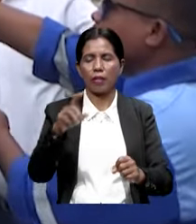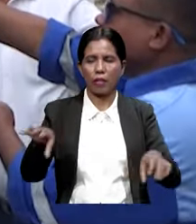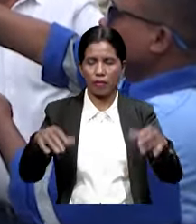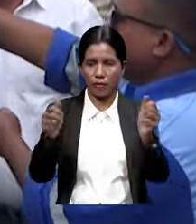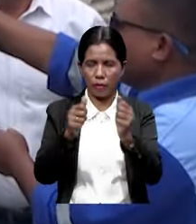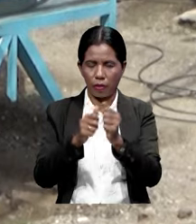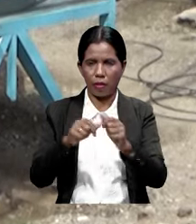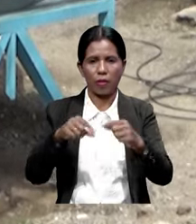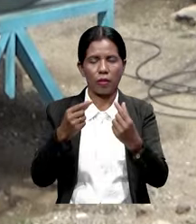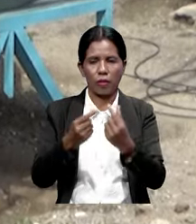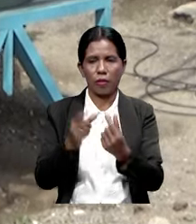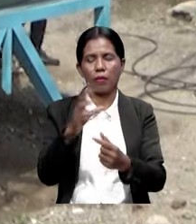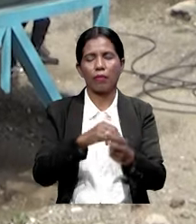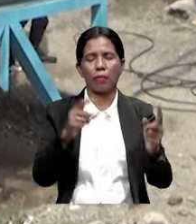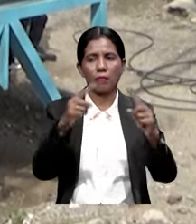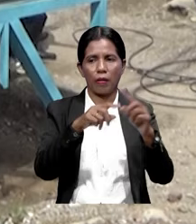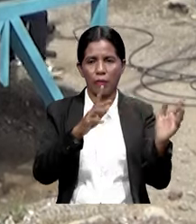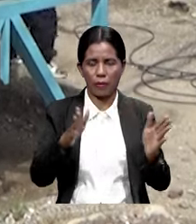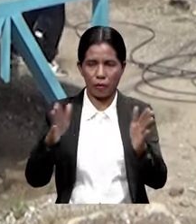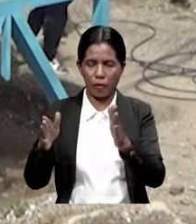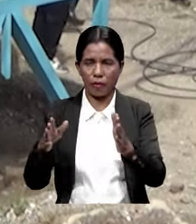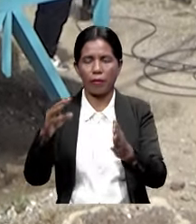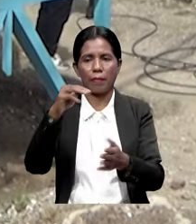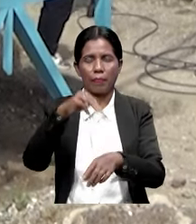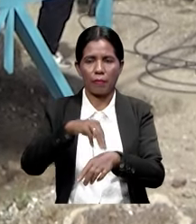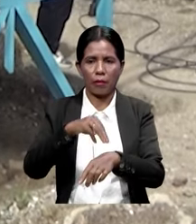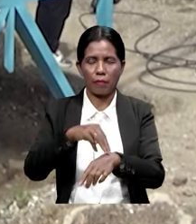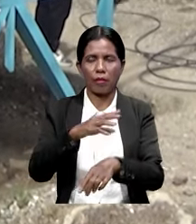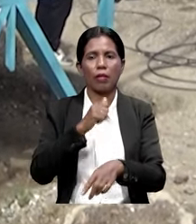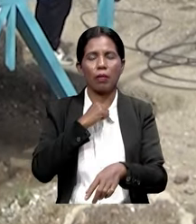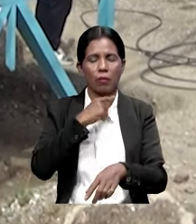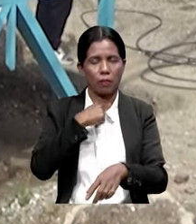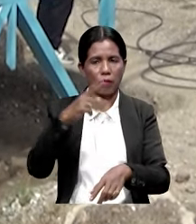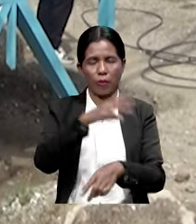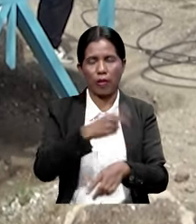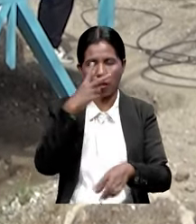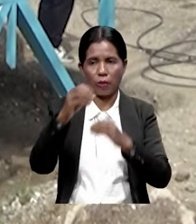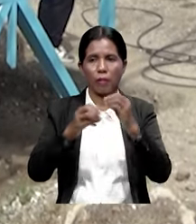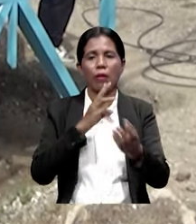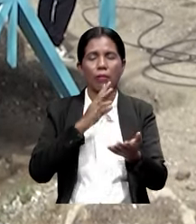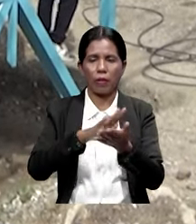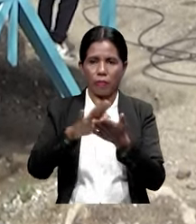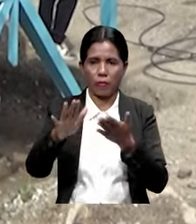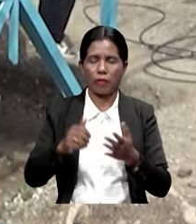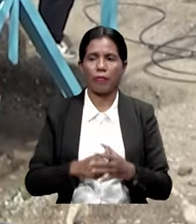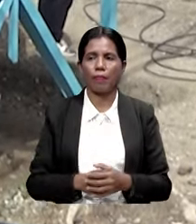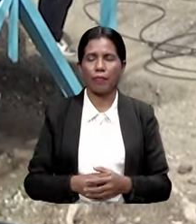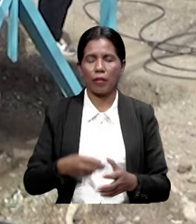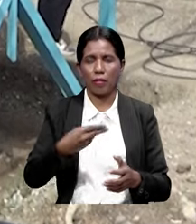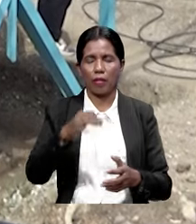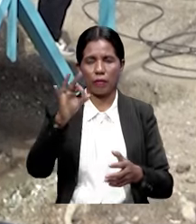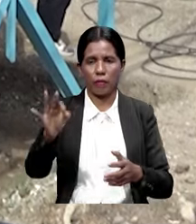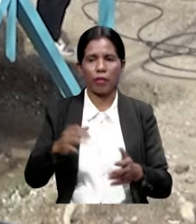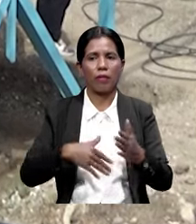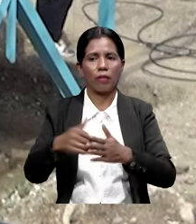a muito com a equipa conjunta para preparação missa a Mopapanian, ou de resolver B Mos no saneamento e a FATEN refere. Bem, sentindo a móvel, né, babá, em